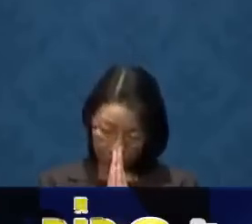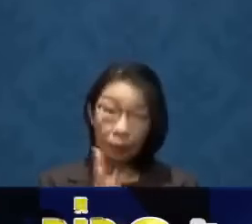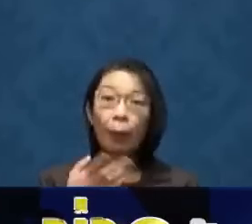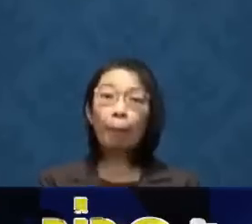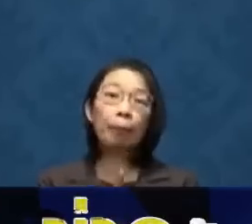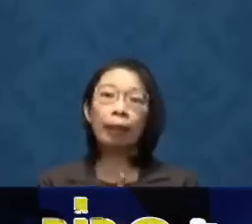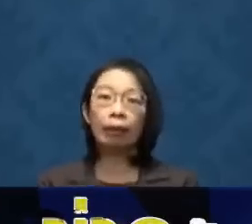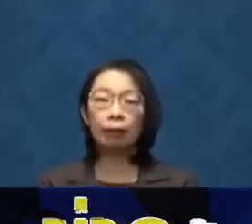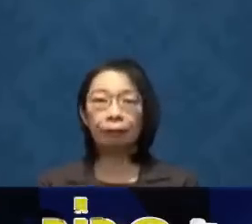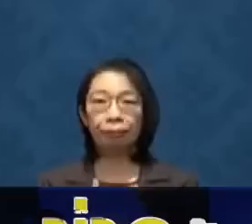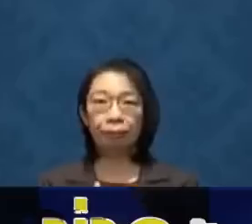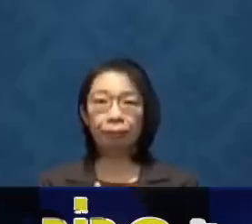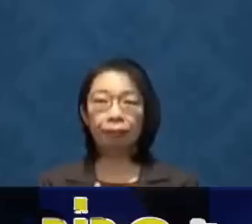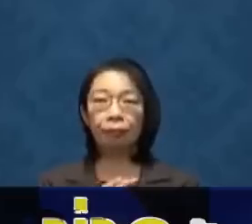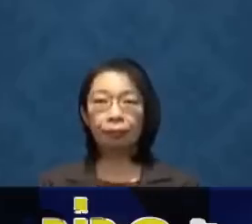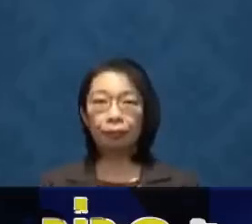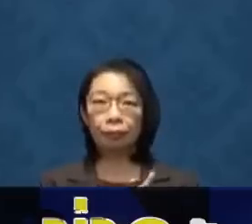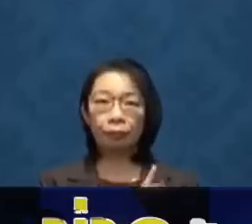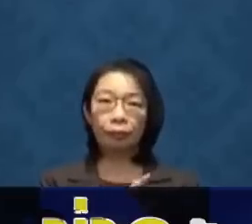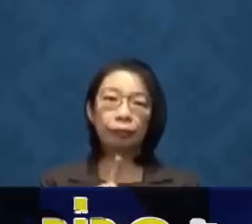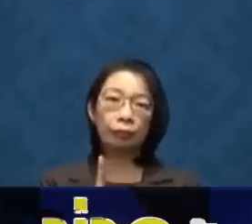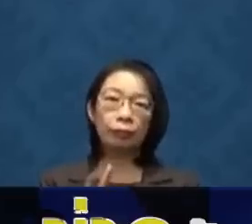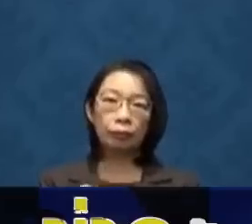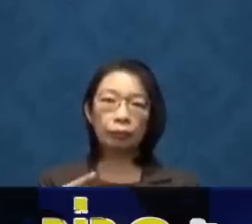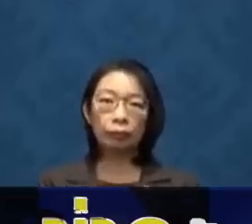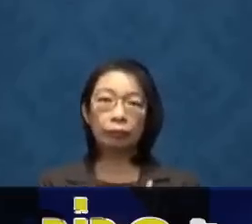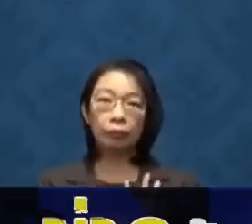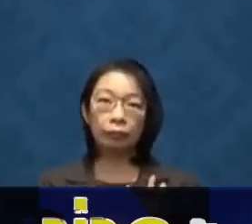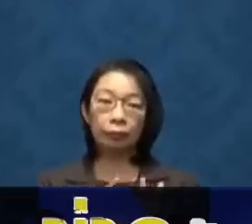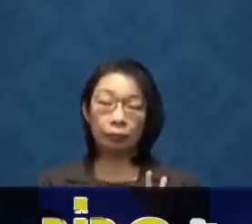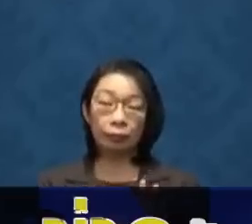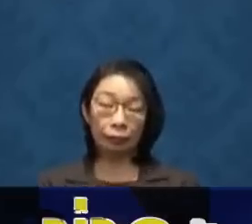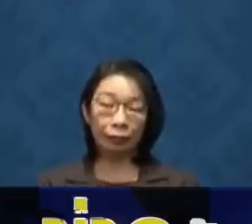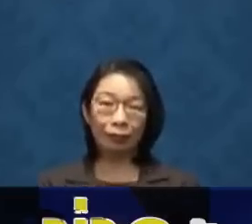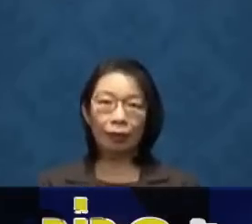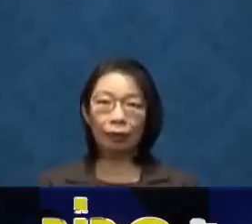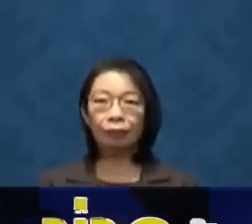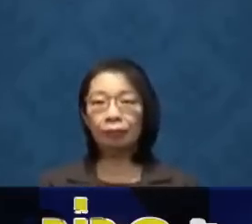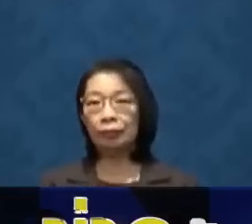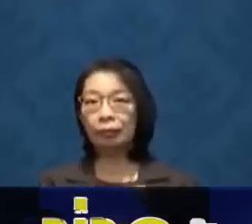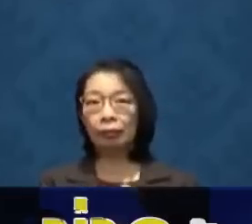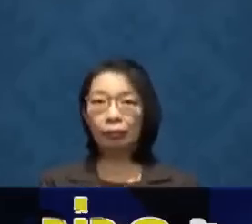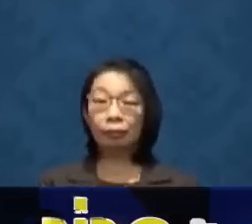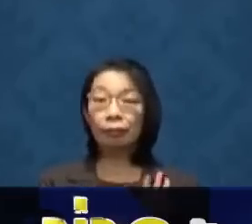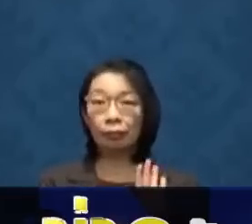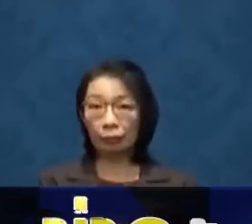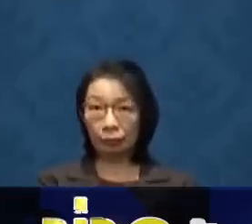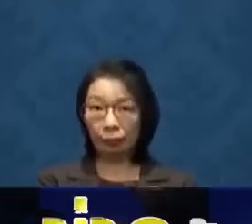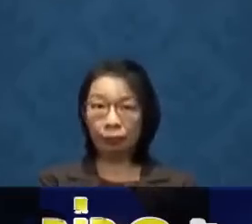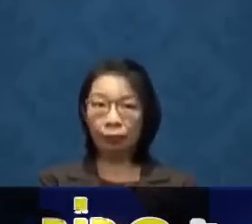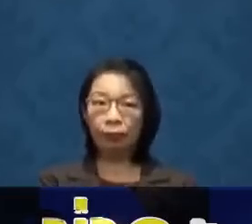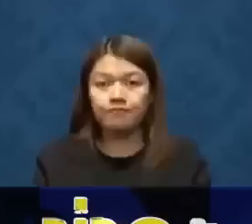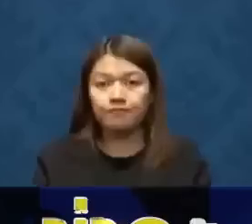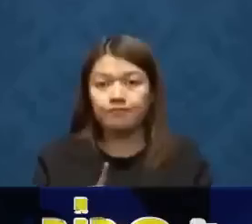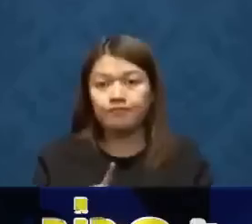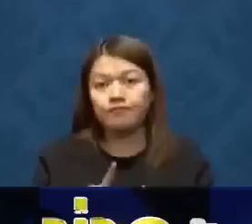ราะฉะนั้นเดี๋ยวไล่เรียงกันตั้งแต่เริ่มต้นช่วงเช้าเลยนะครับ 9:30 นาทีคุณสุประชัยท่านทำหน้าที่เป็นประธานท่านก็ก